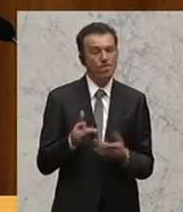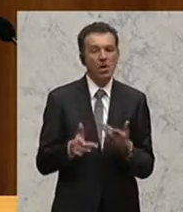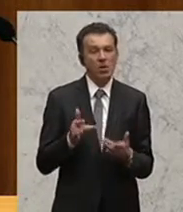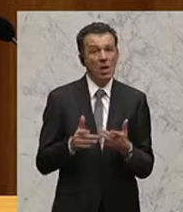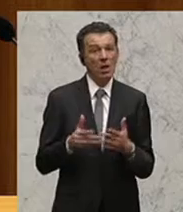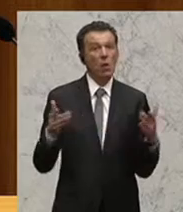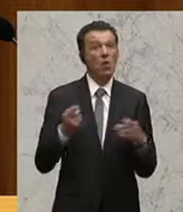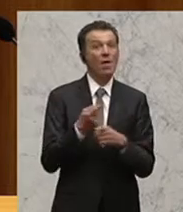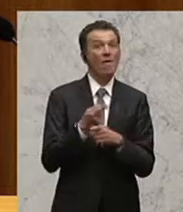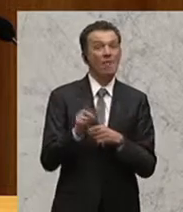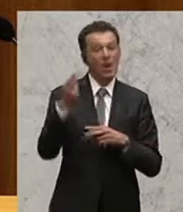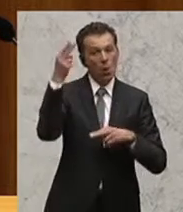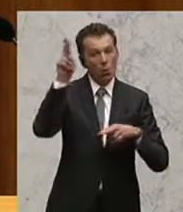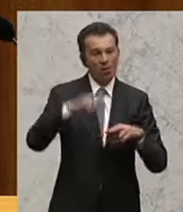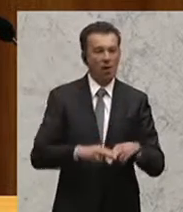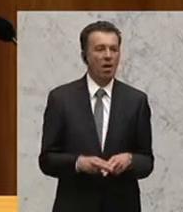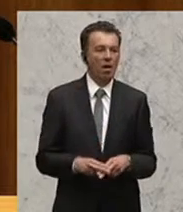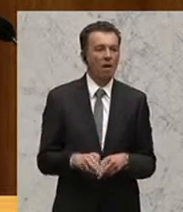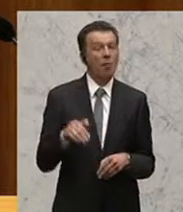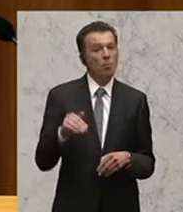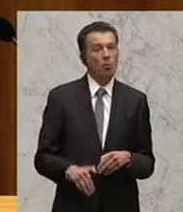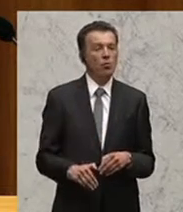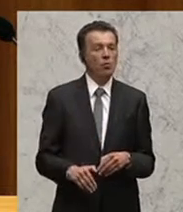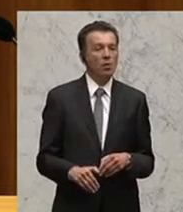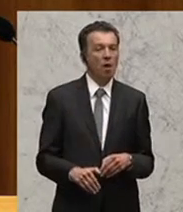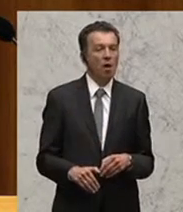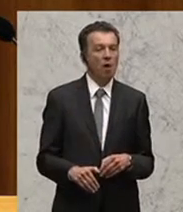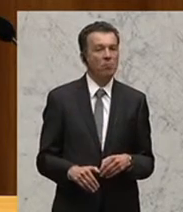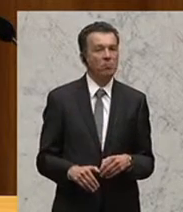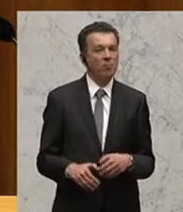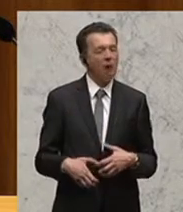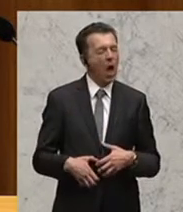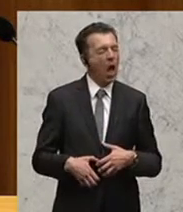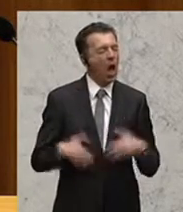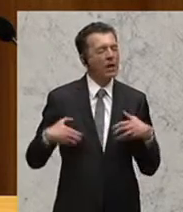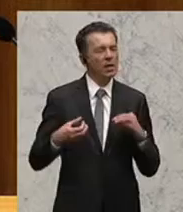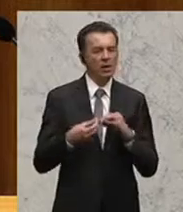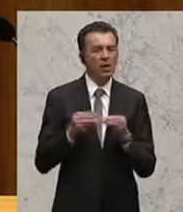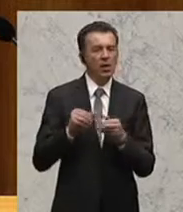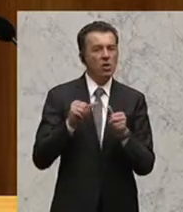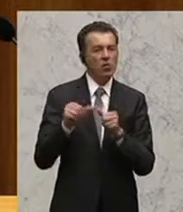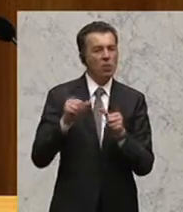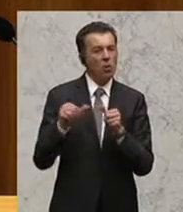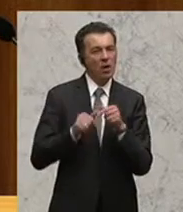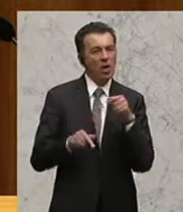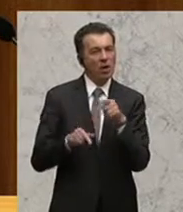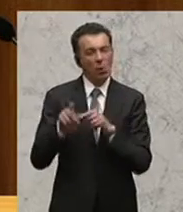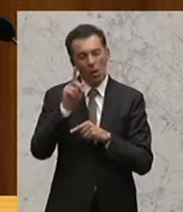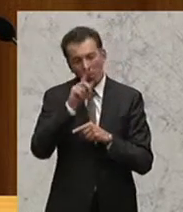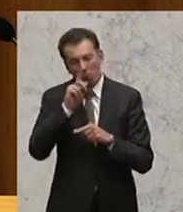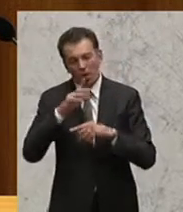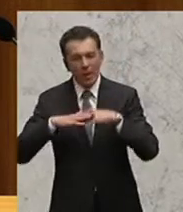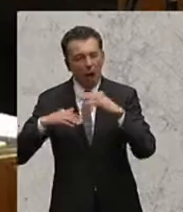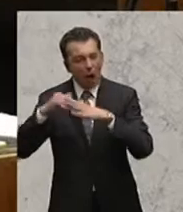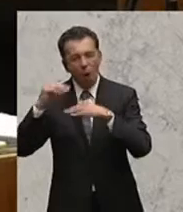größten Fehleinschätzungen, die hier begangen wurden, man musste mit aggressiven Geschäftsmodellen dort ein Geschäft versuchen